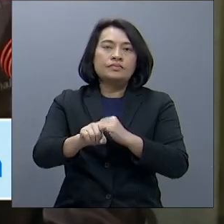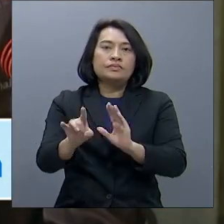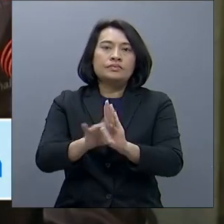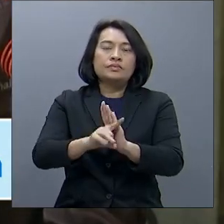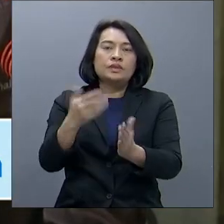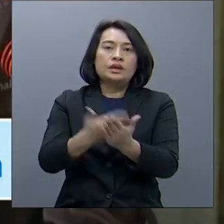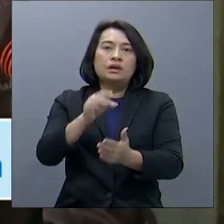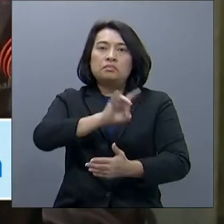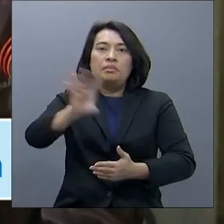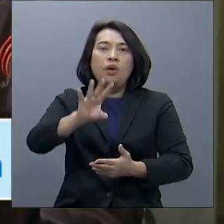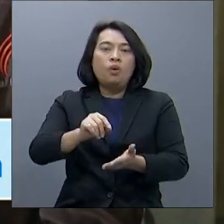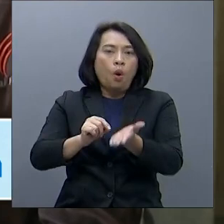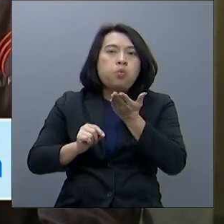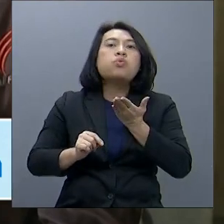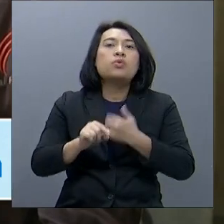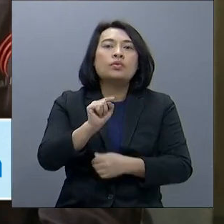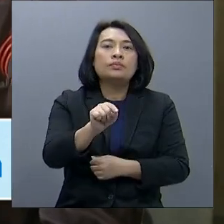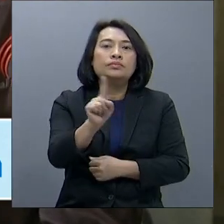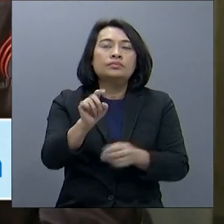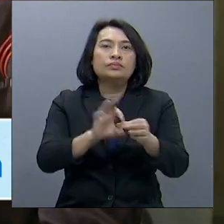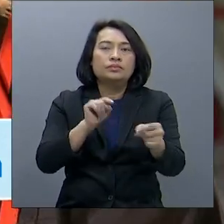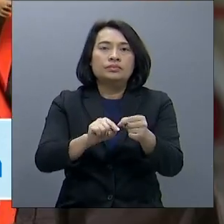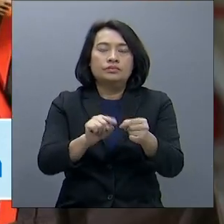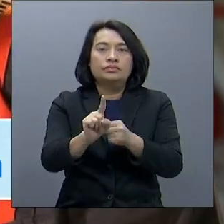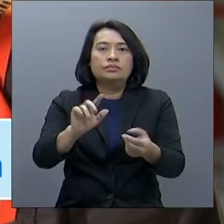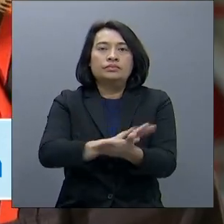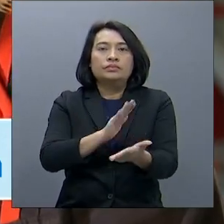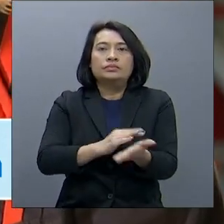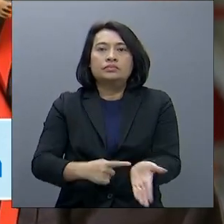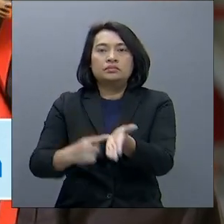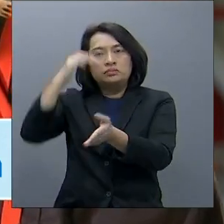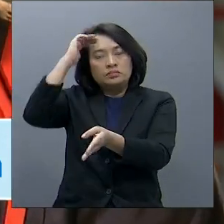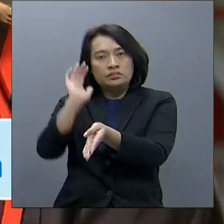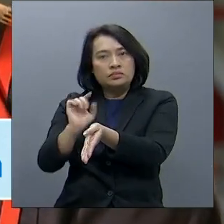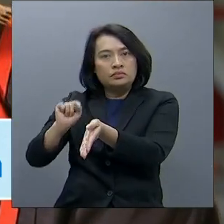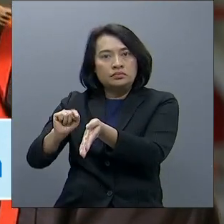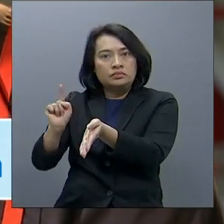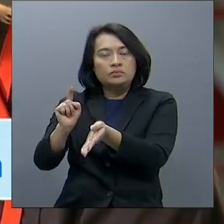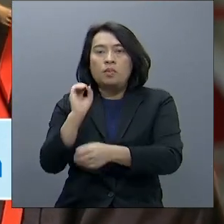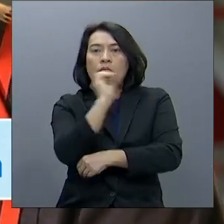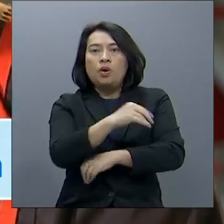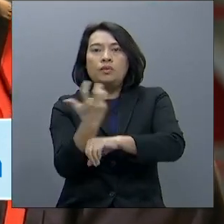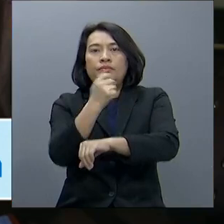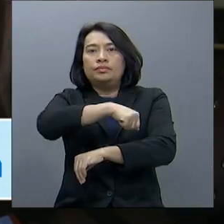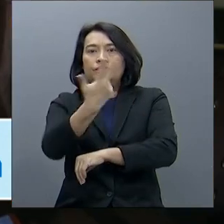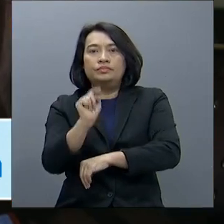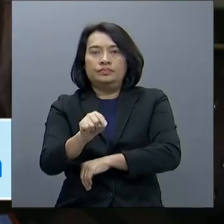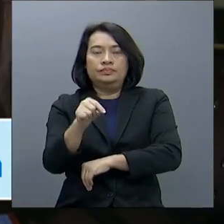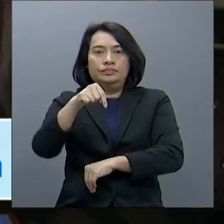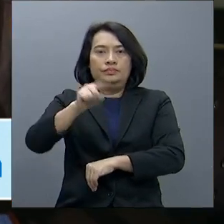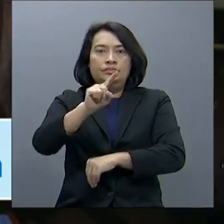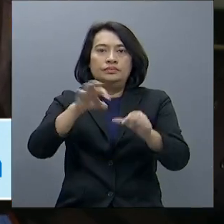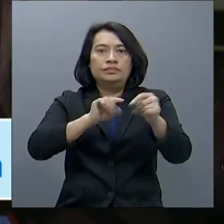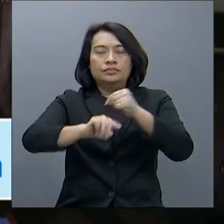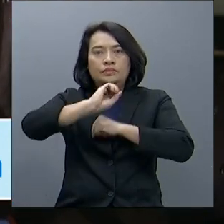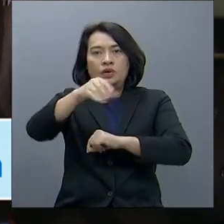ผู้เสียหายจังหวัดนนทบุรีนำเอกสารใบแจ้งความพร้อมกับสลิปการโอนเงินมาร้องที่ร้องทุกข์ลงป้ายนี้ค่ะเธอเล่า